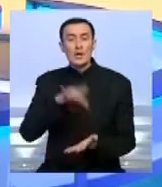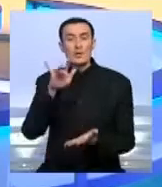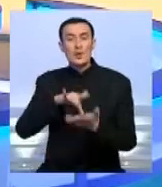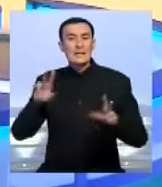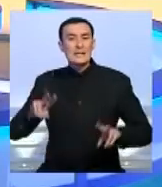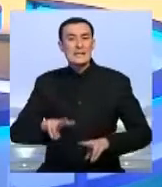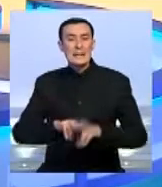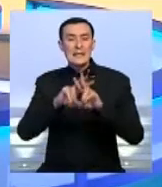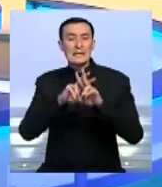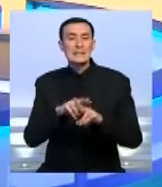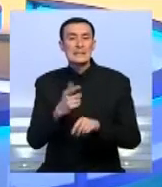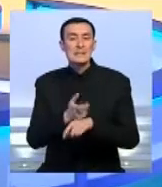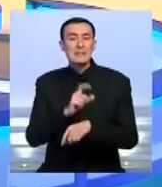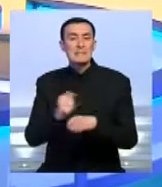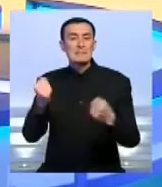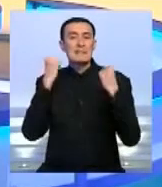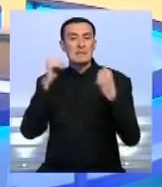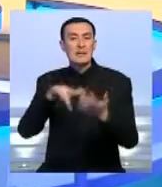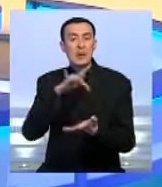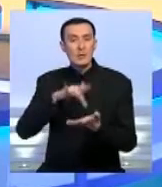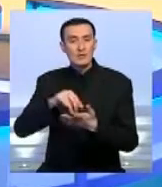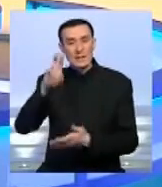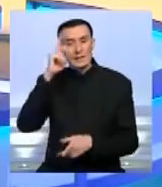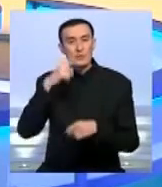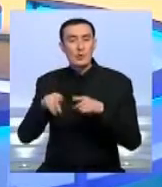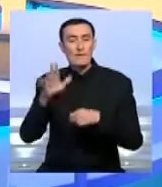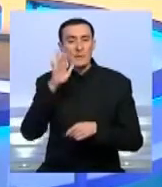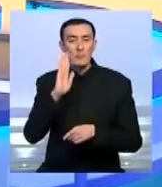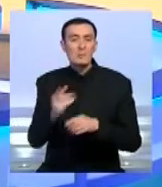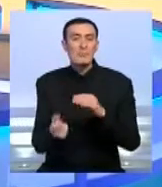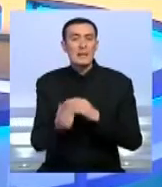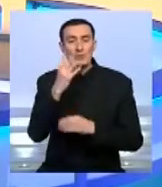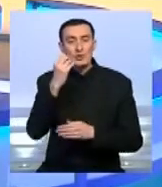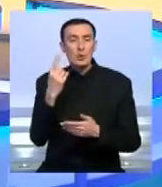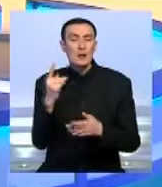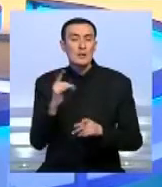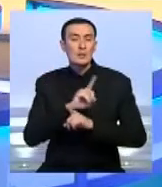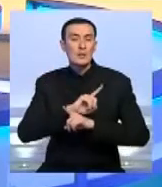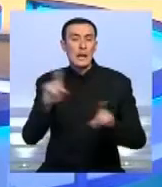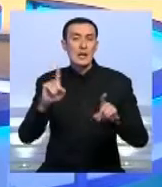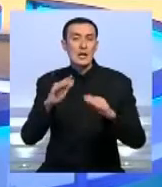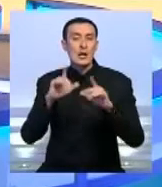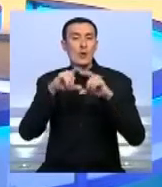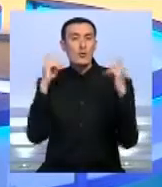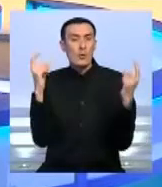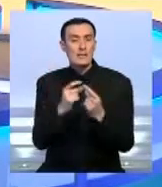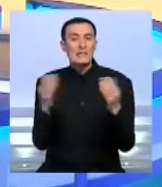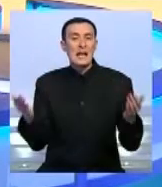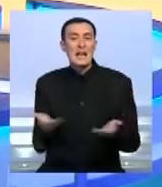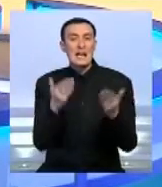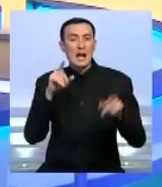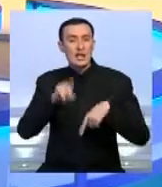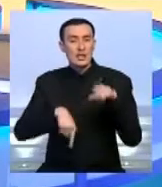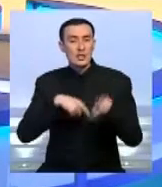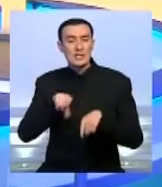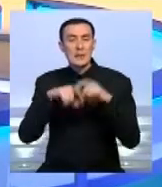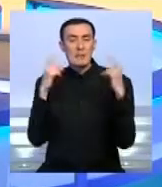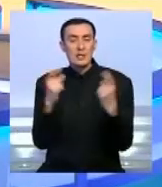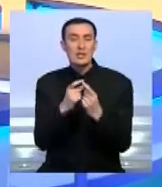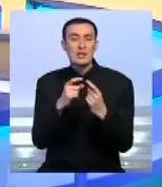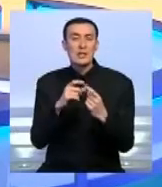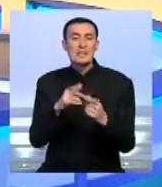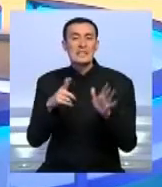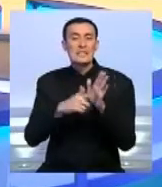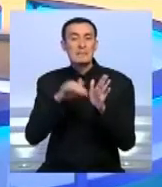Астана – один из самых спортивных городов страны. В скором времени здесь появится еще один уникальный комплекс – легкоатлетический манеж с трибунами